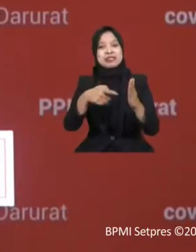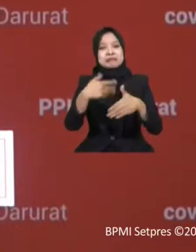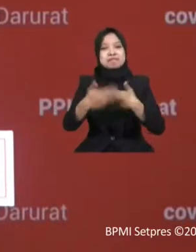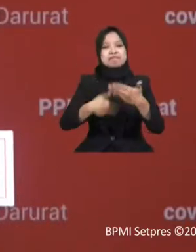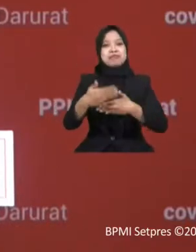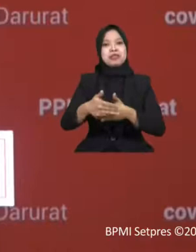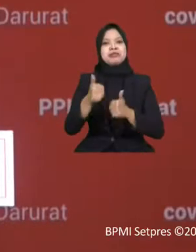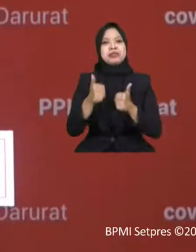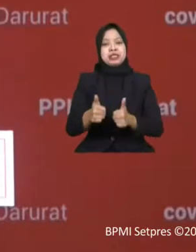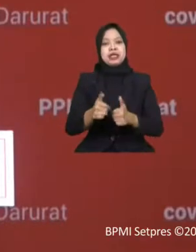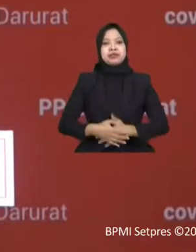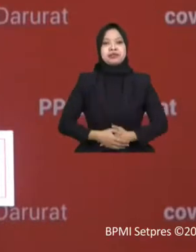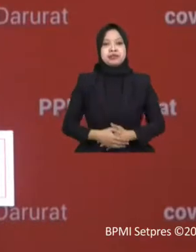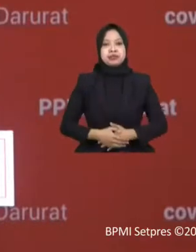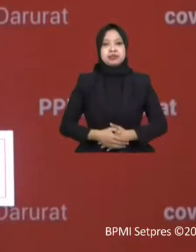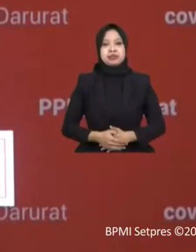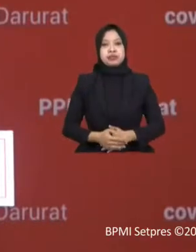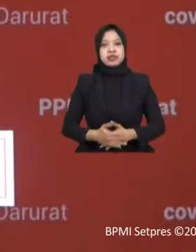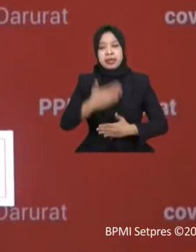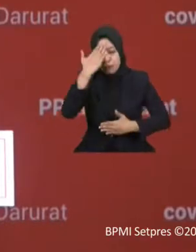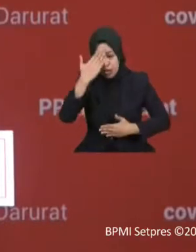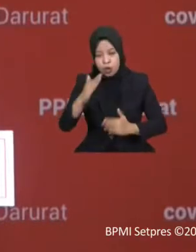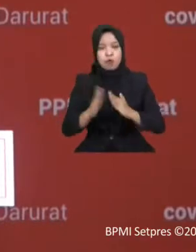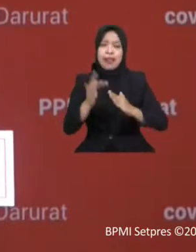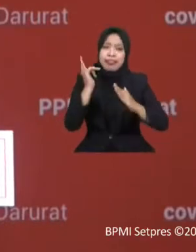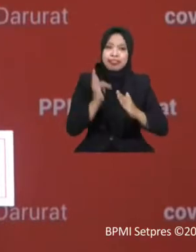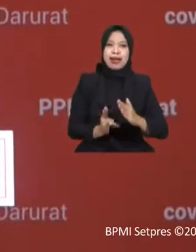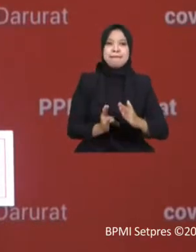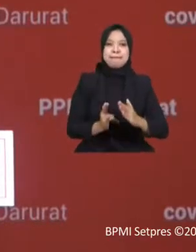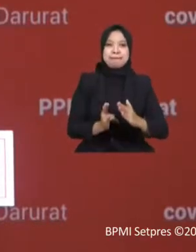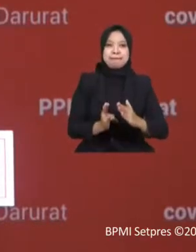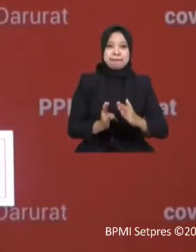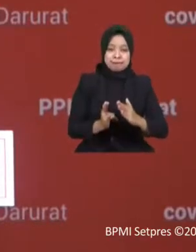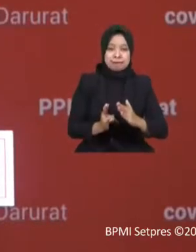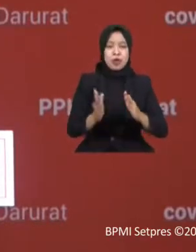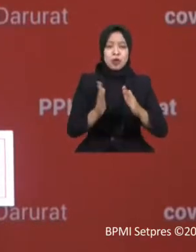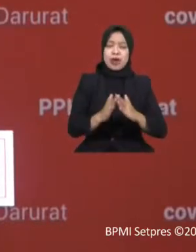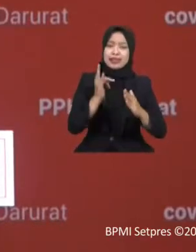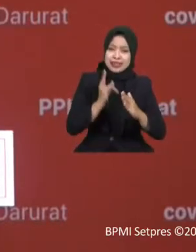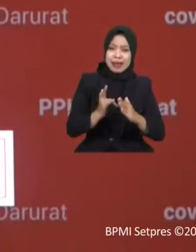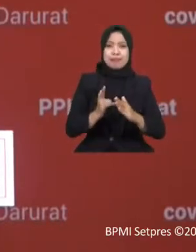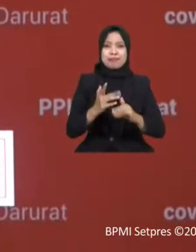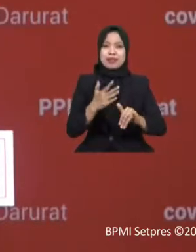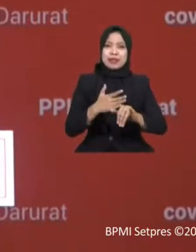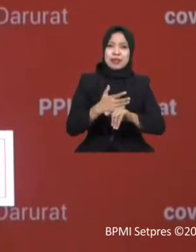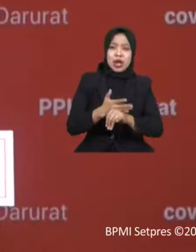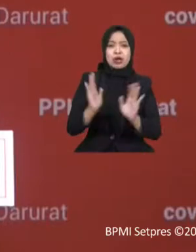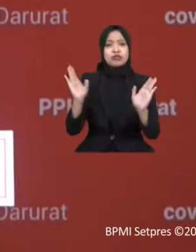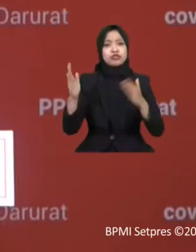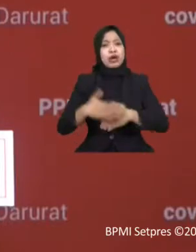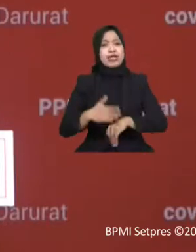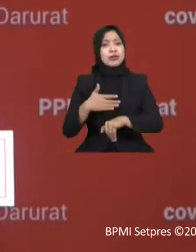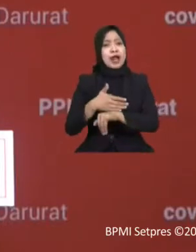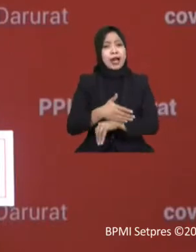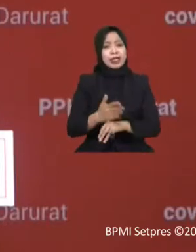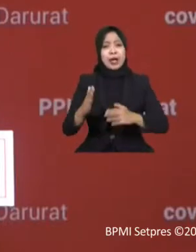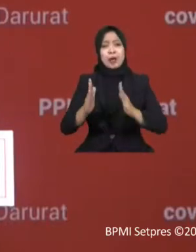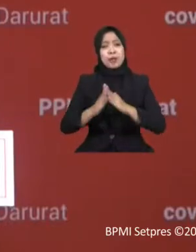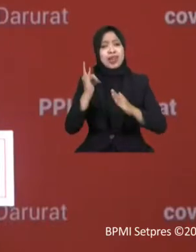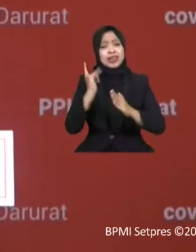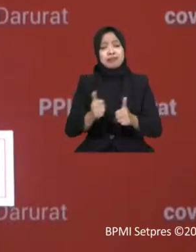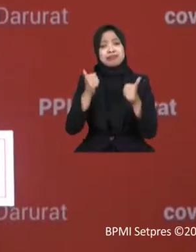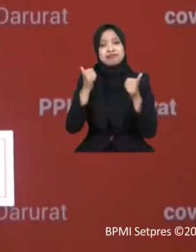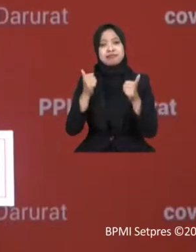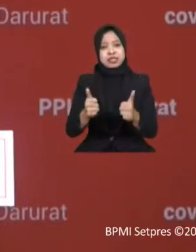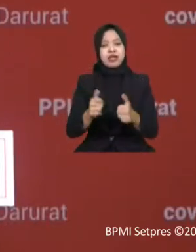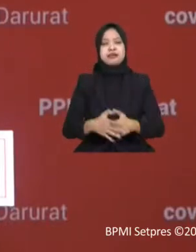dilaksanakan tetap ibadah di rumah takbiran di rumah dan salat Idul Adha dilaksanakan